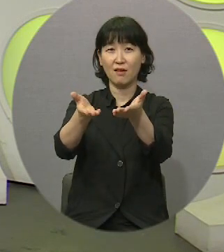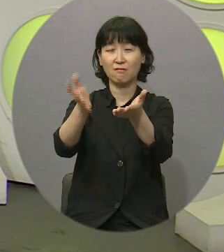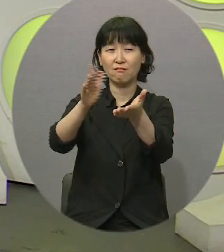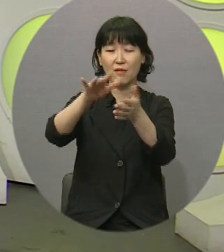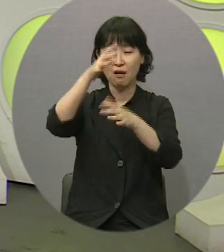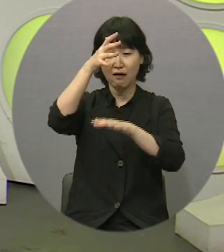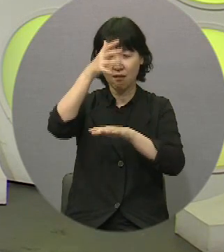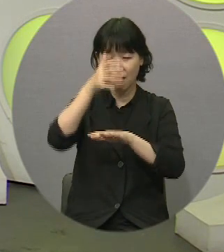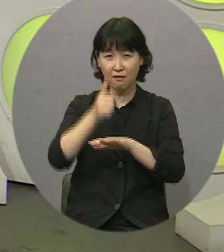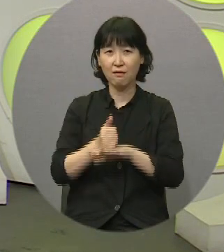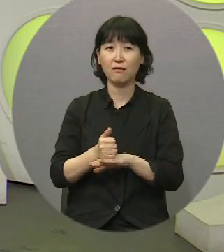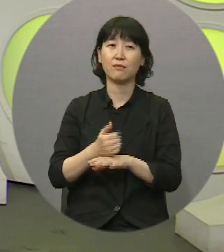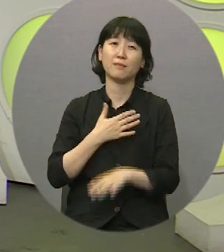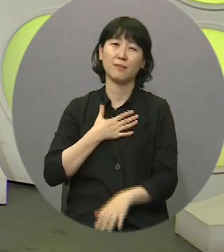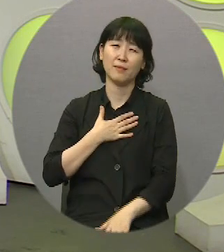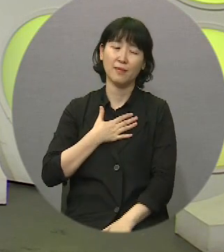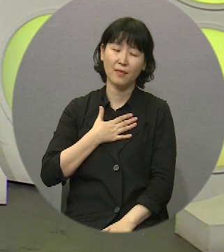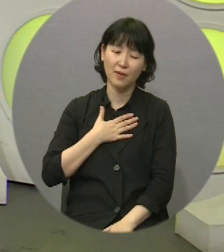가슴 아픈